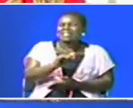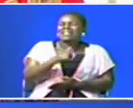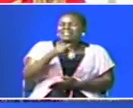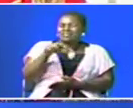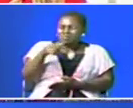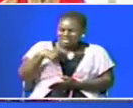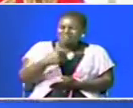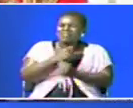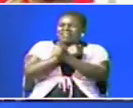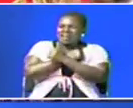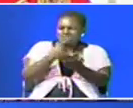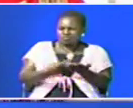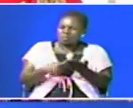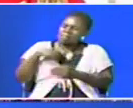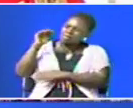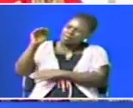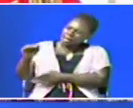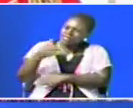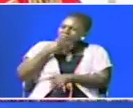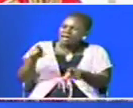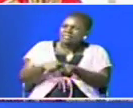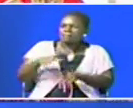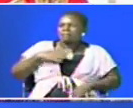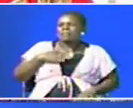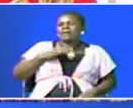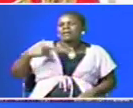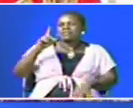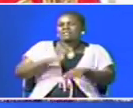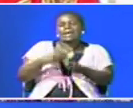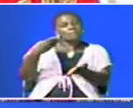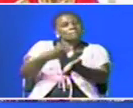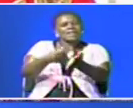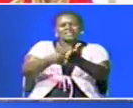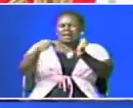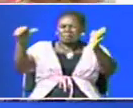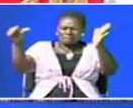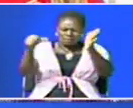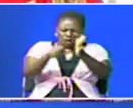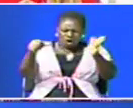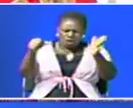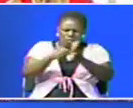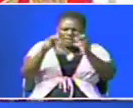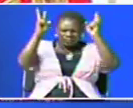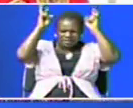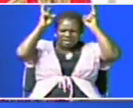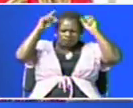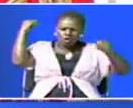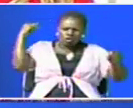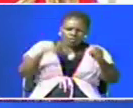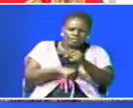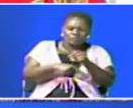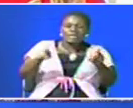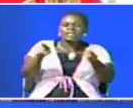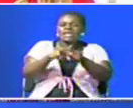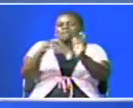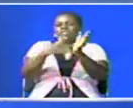kwetu sisi. Sasa mimi nawaomba ndugu zangu, manake siku zote pesa shetani zilimuuza hata Yesu, zikauza kila mmoja. Mtu